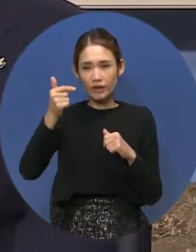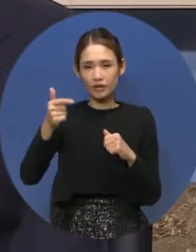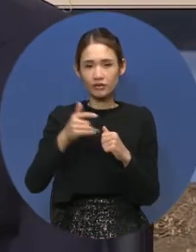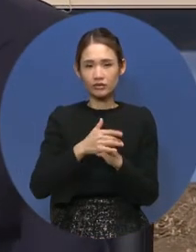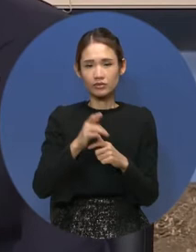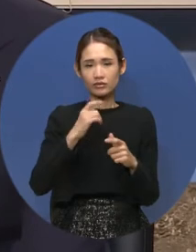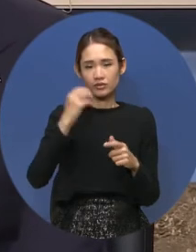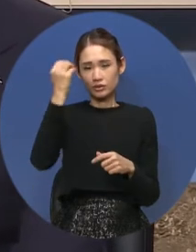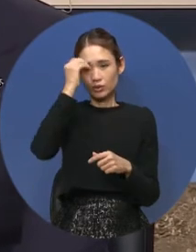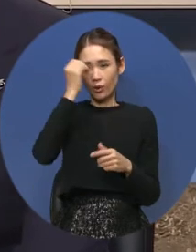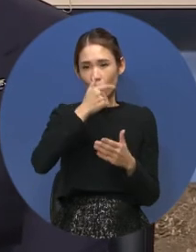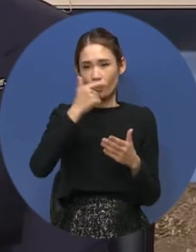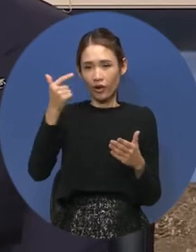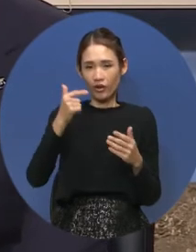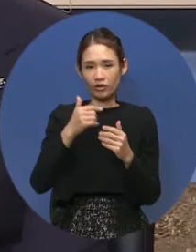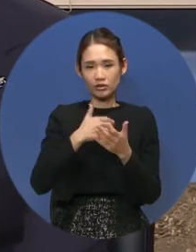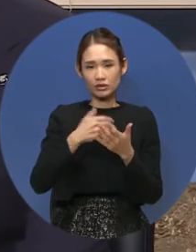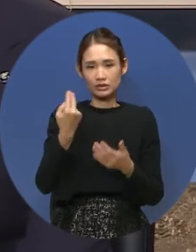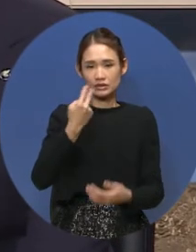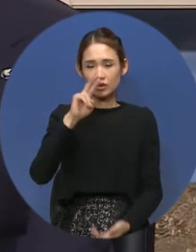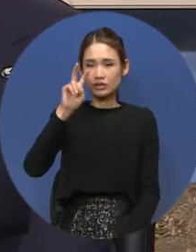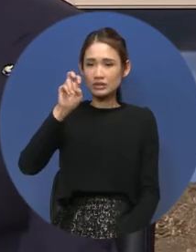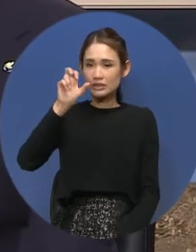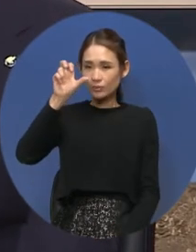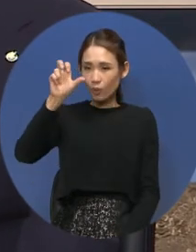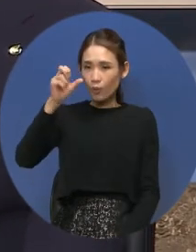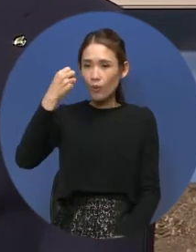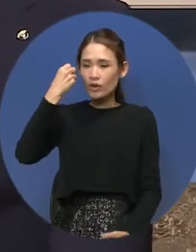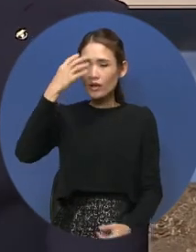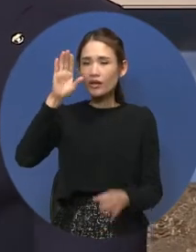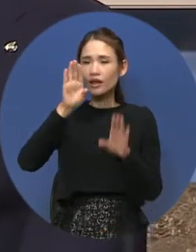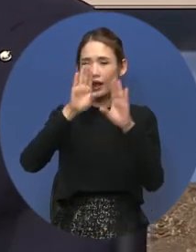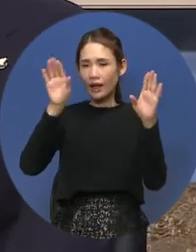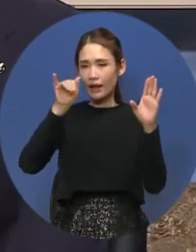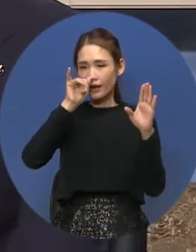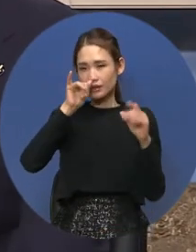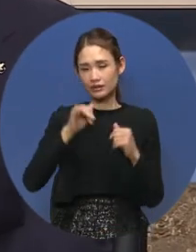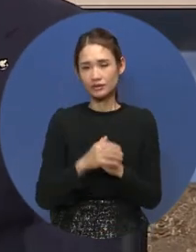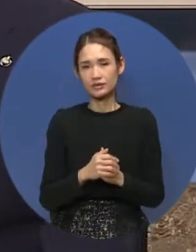네, 상당히 큰 규모입니다. 예, 2025년에 개관합니다. 아, 2025년이요? 예, 예, 예.